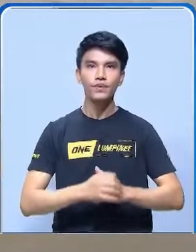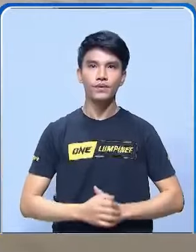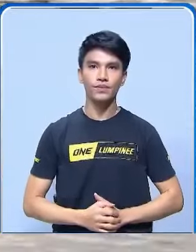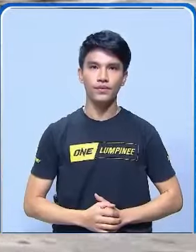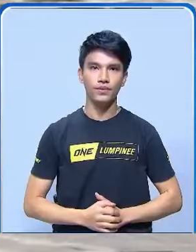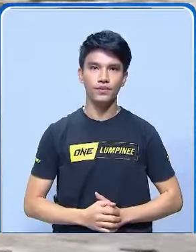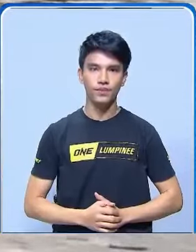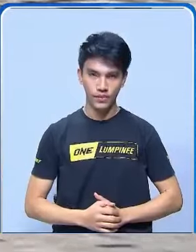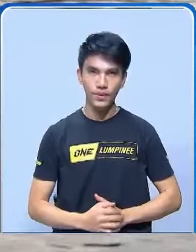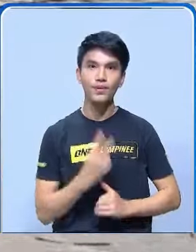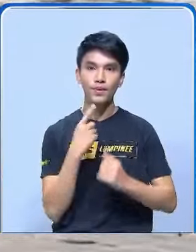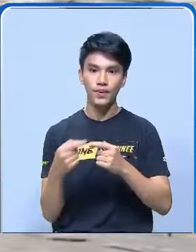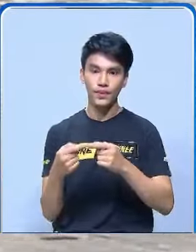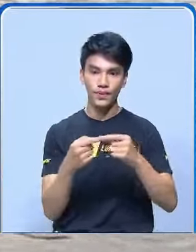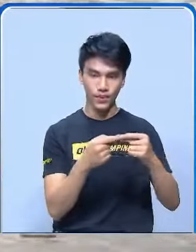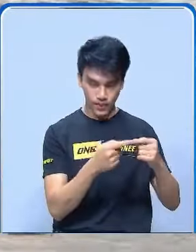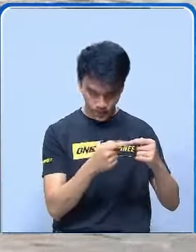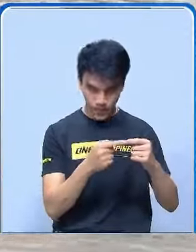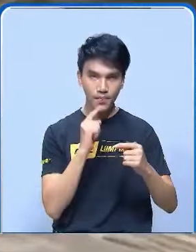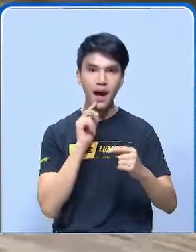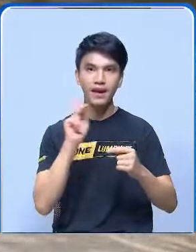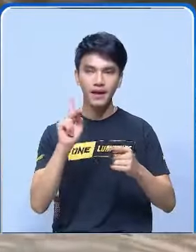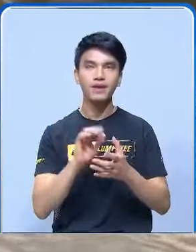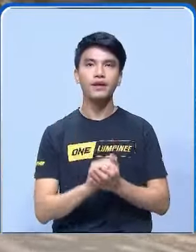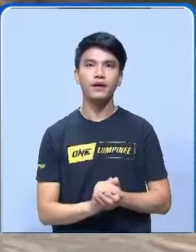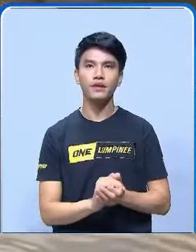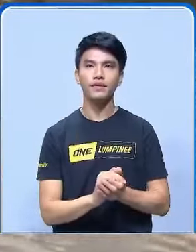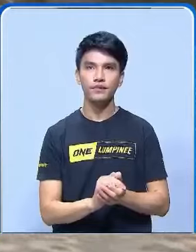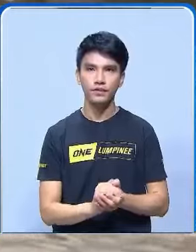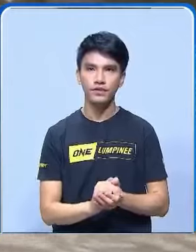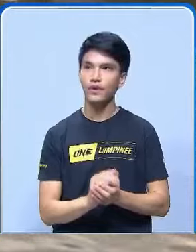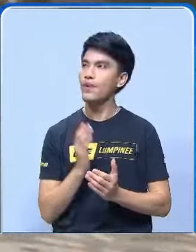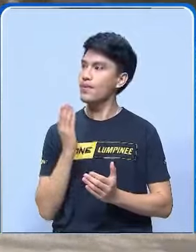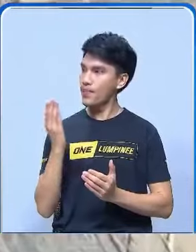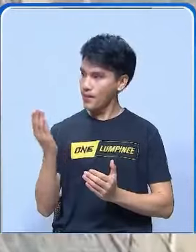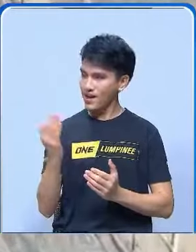อนไปดูทางด้านของฝั่งปากเกร็ดกันบ้างท่าน้ำปากเกร็ดเนี่ยพบ